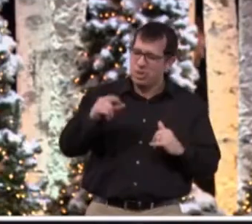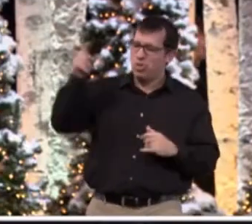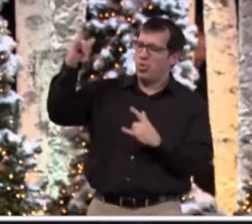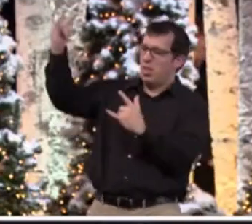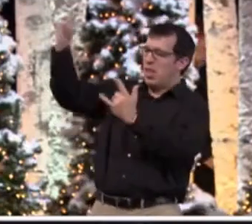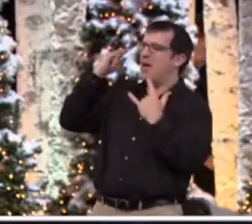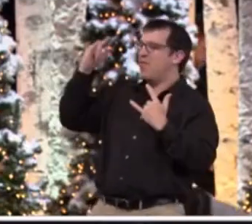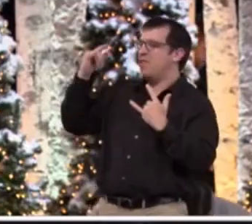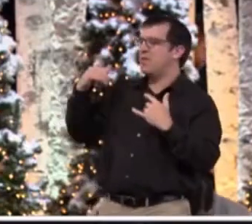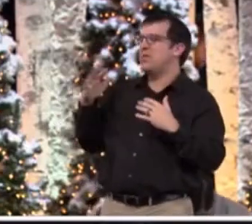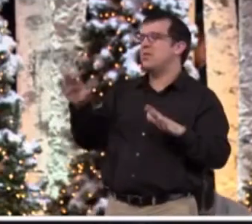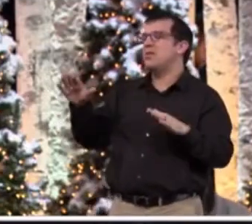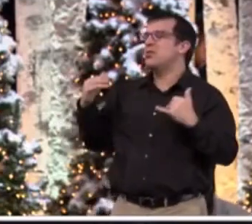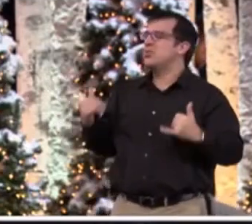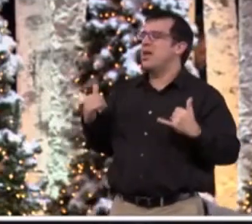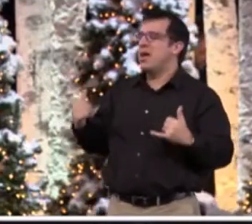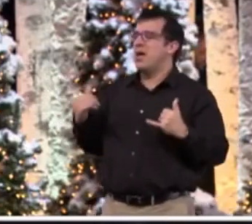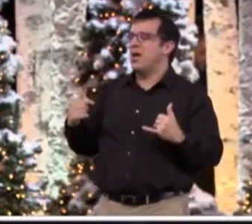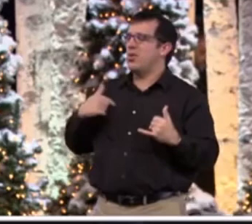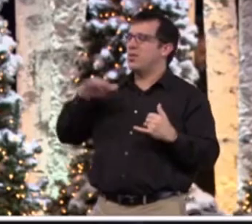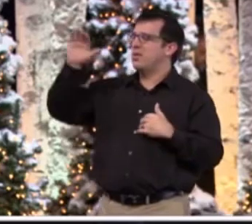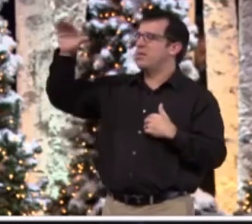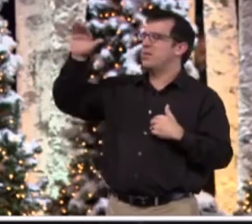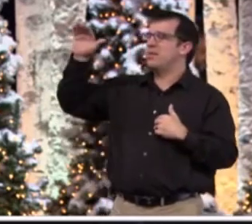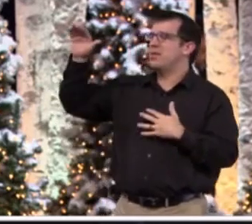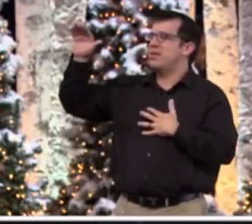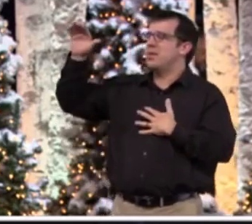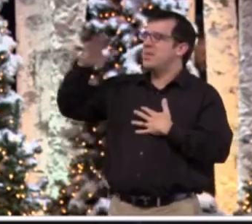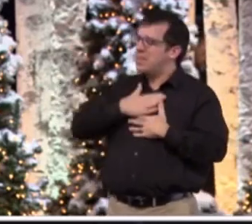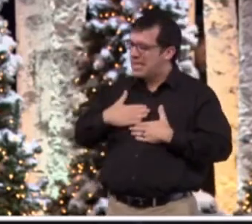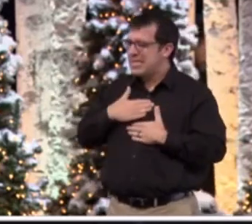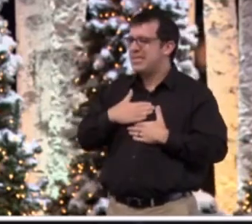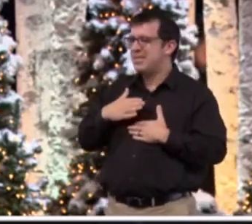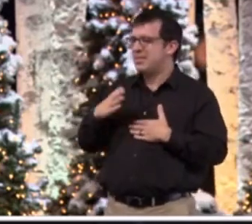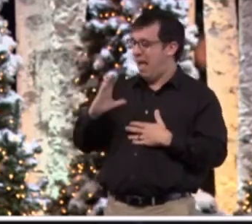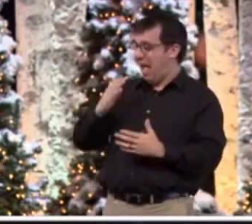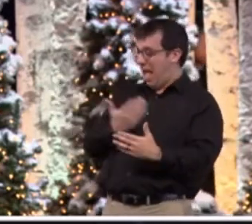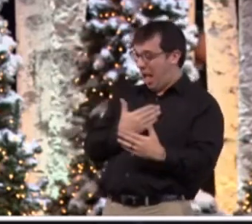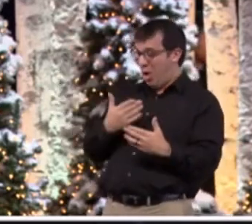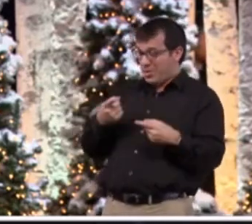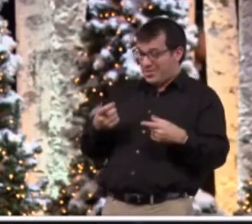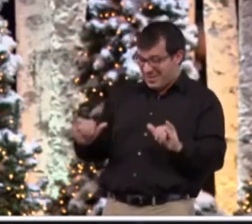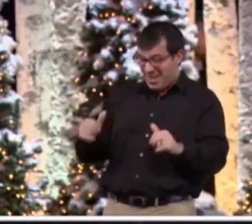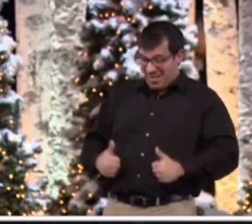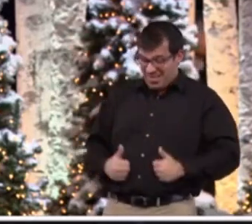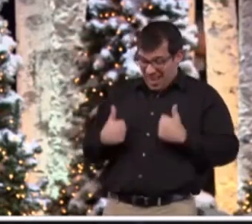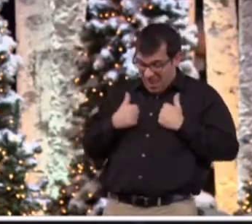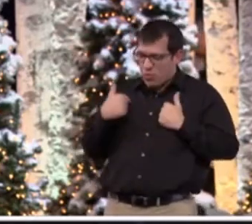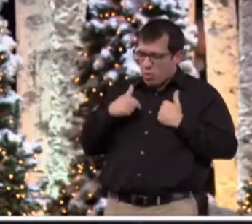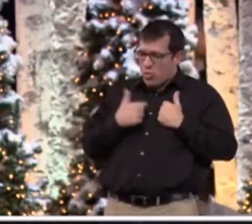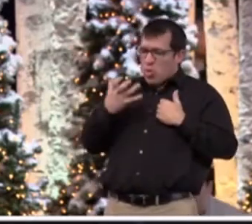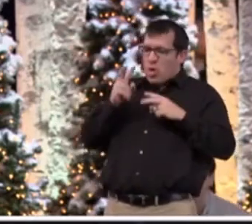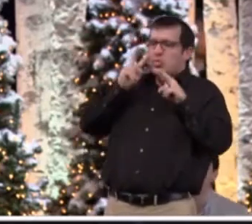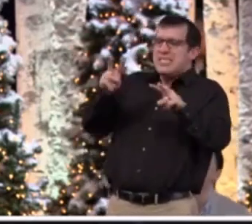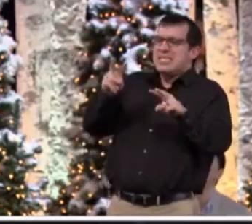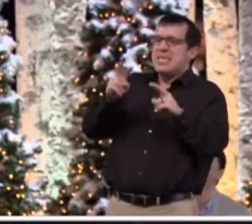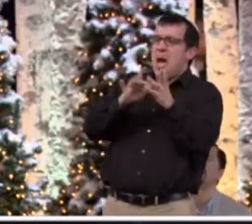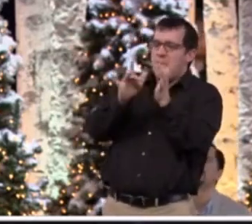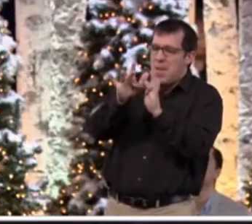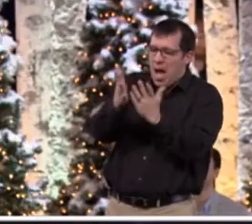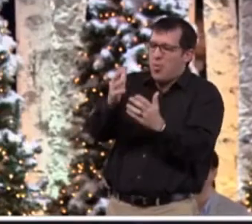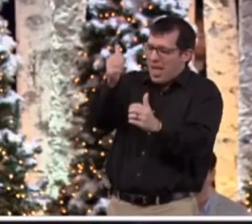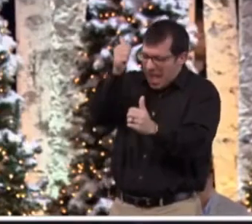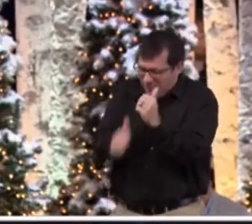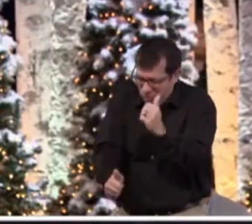र आज हाम्रो जीवनमा नै यो मौका हामी पाउन सकौँ भनेर हामी प्रार्थना गरिरहेका छौँ। आवश्यक हरेक भाषा, जाति